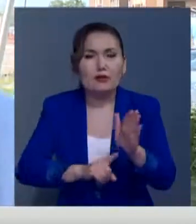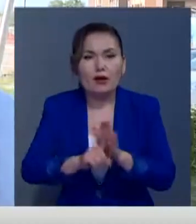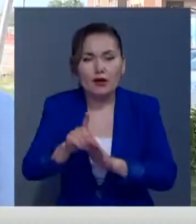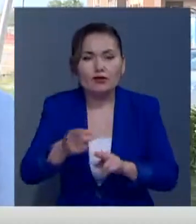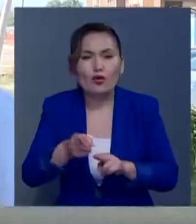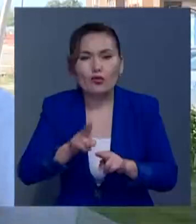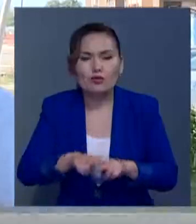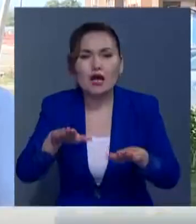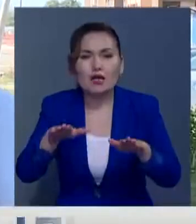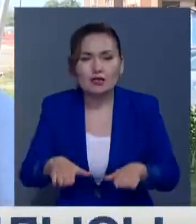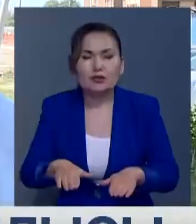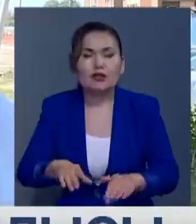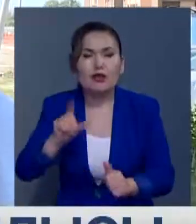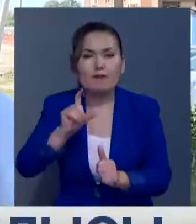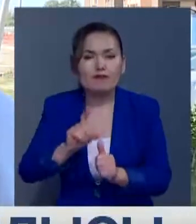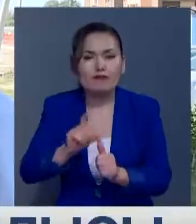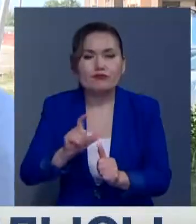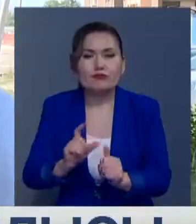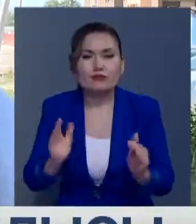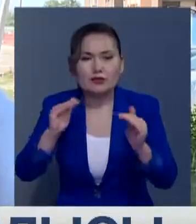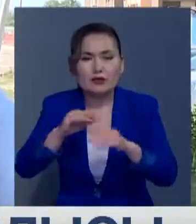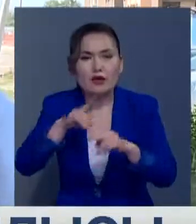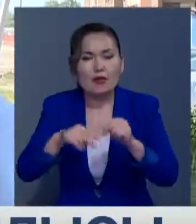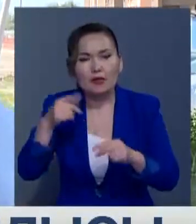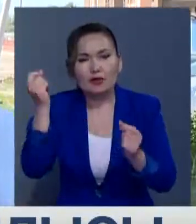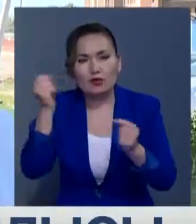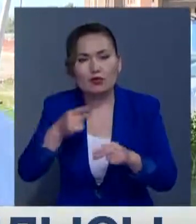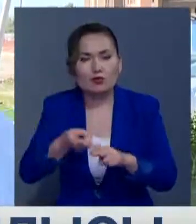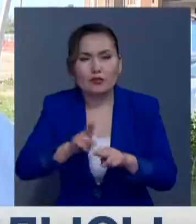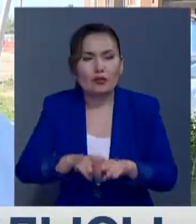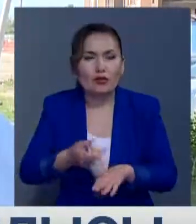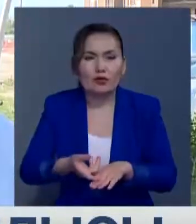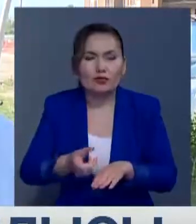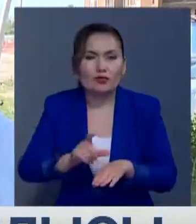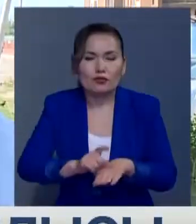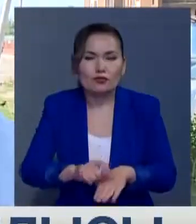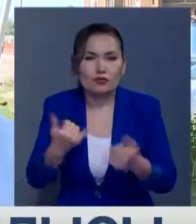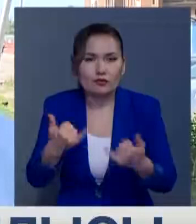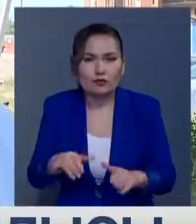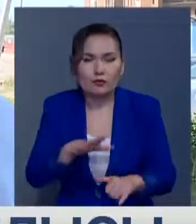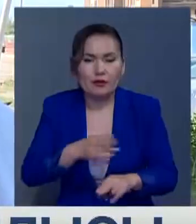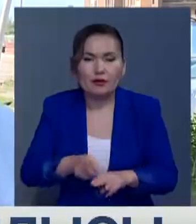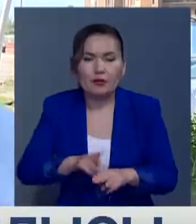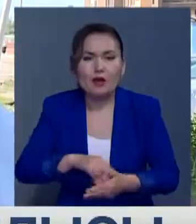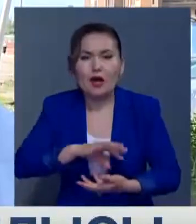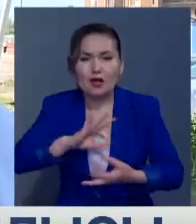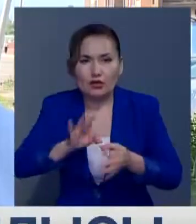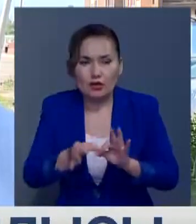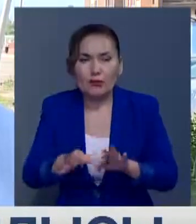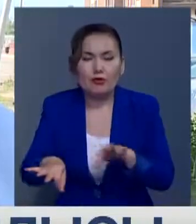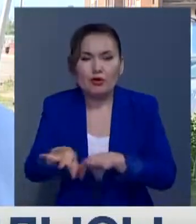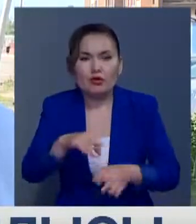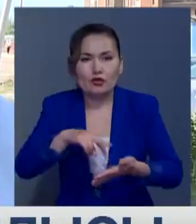жерде не салынып жатқанын сұрадық. Мешіт деді. Біз үшін бұл күтпеген жаңалық болды. Өйткені егжей-тегжейлі